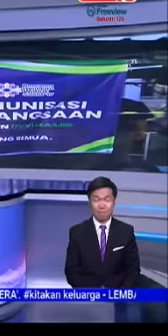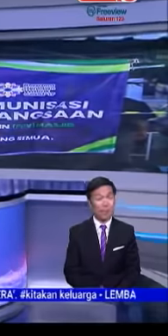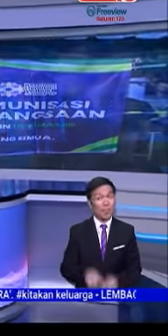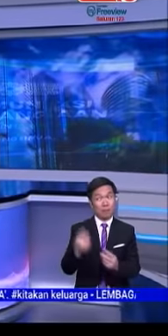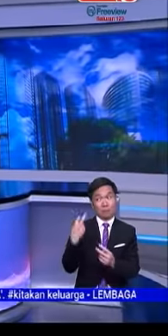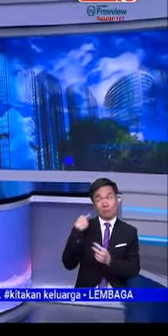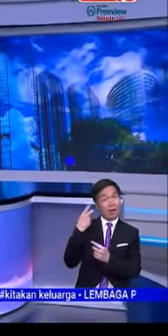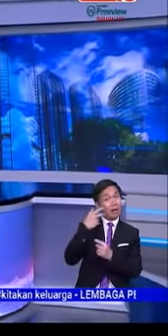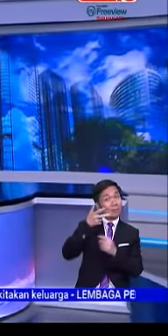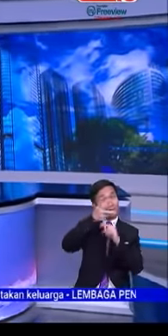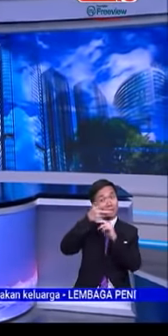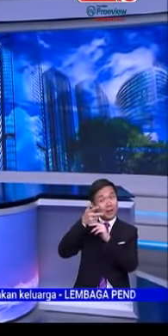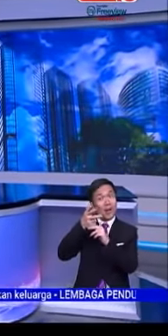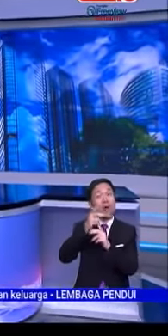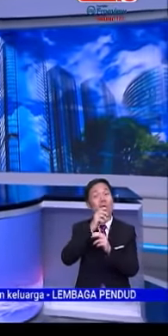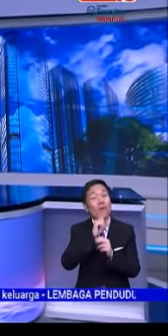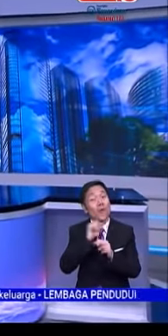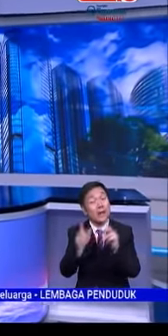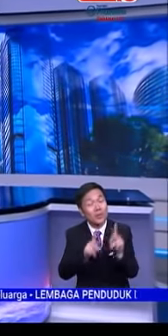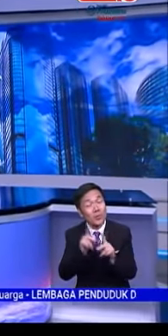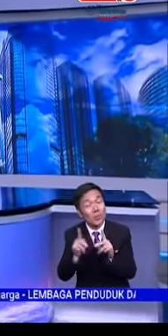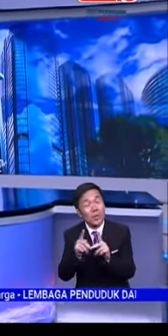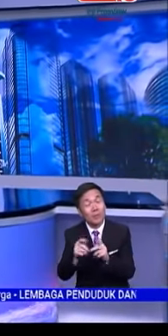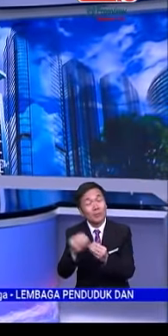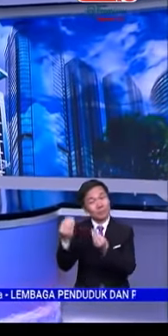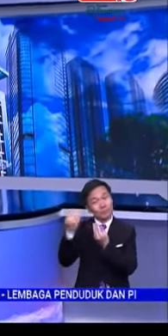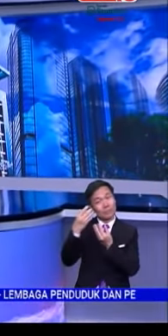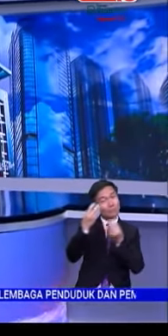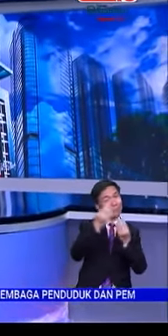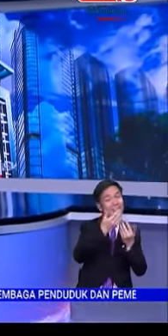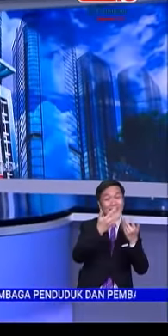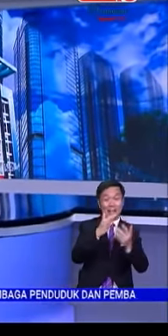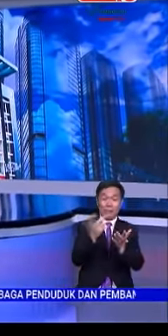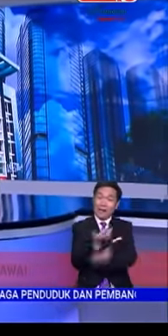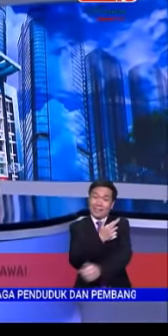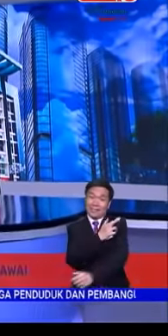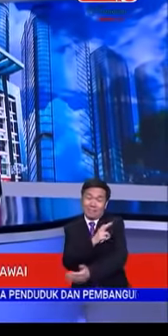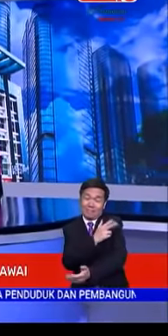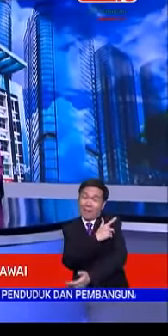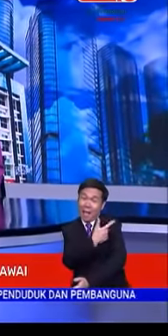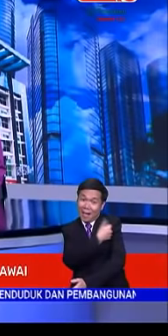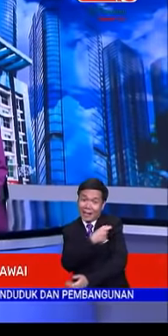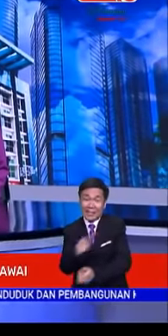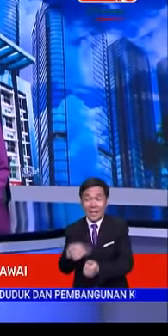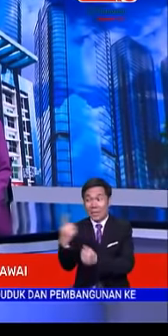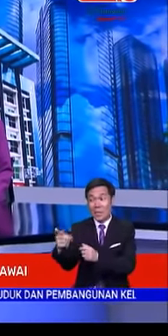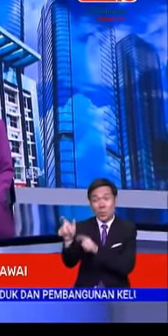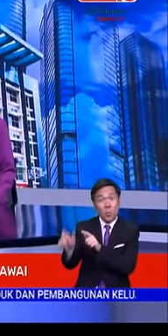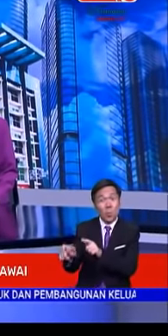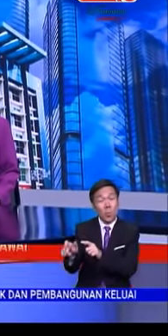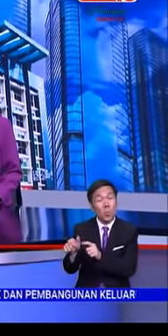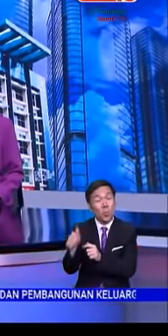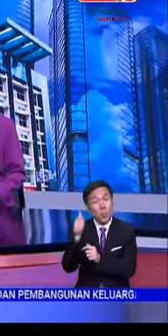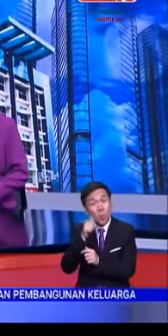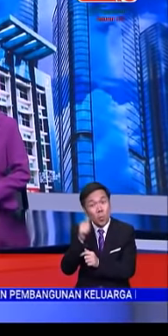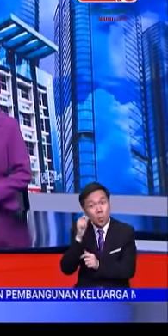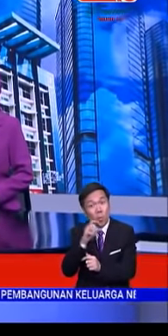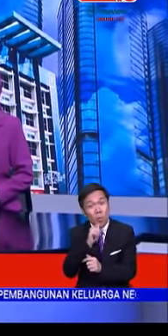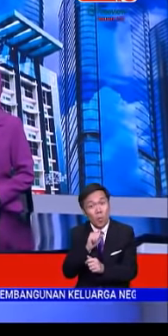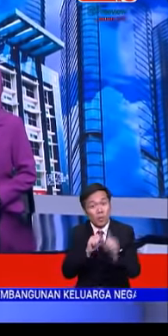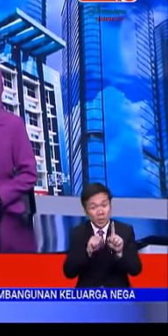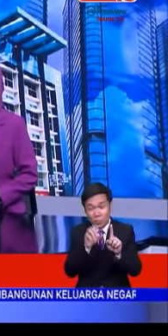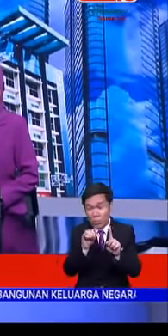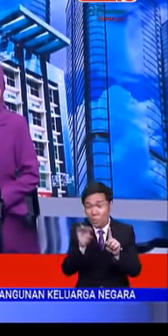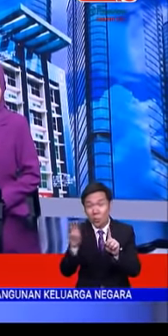Baik, itu reaksi warga emas berhubung vaksin COVID-19. Di Langkawi, Tok Pora wanita warga emas berusia 106